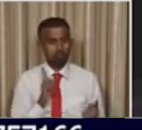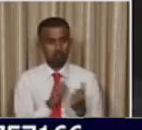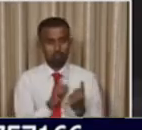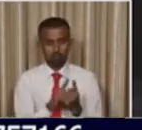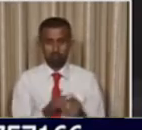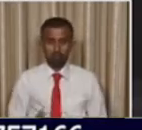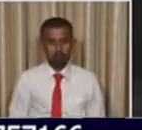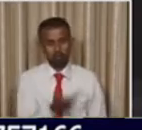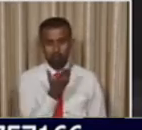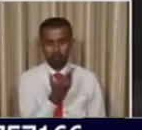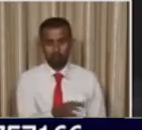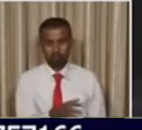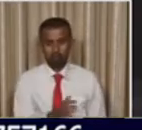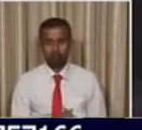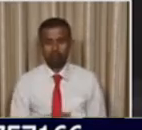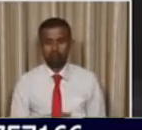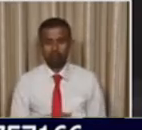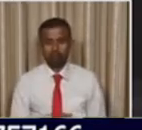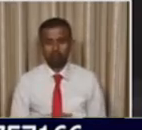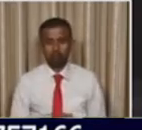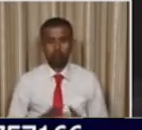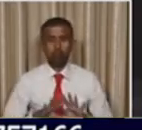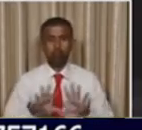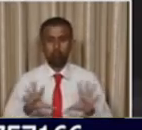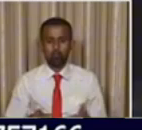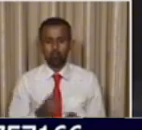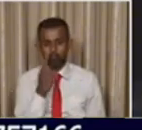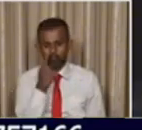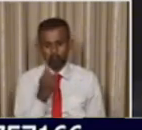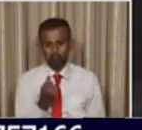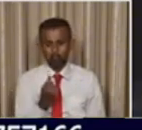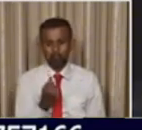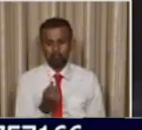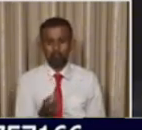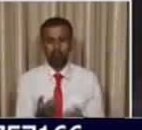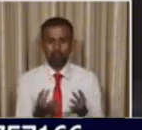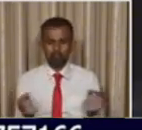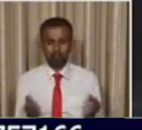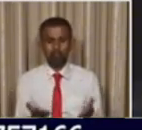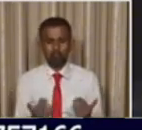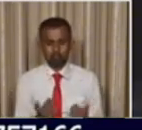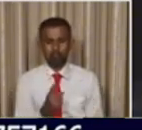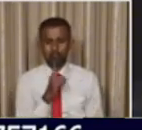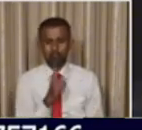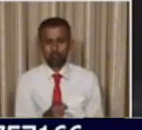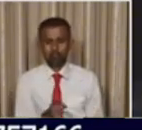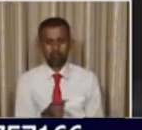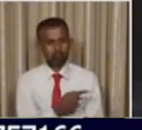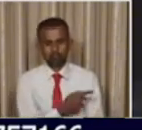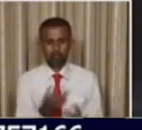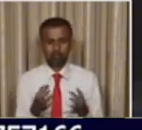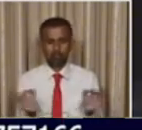தங்களை பொதுமன்னிப்பில் விடுதலை செய்ய வேண்டும் அல்லது பிணை வழங்கி விடுதலை செய்ய வேண்டும் என்பதாக இருக்கிறது. ஆகவே தயவுசெய்து இவர்களை விடுதலை செய்வதற்கு உடனடியாக நடவடிக்கை எடுக்க